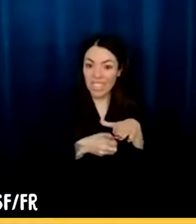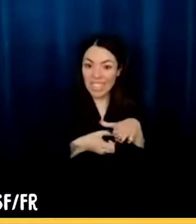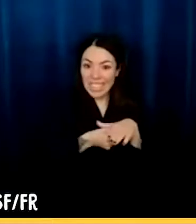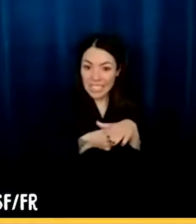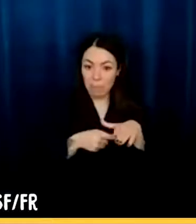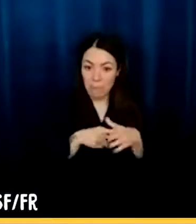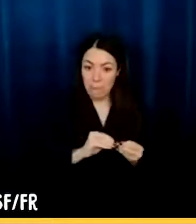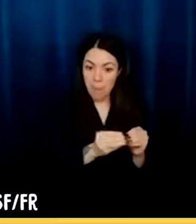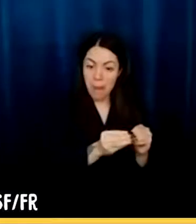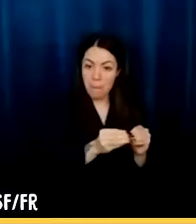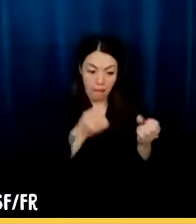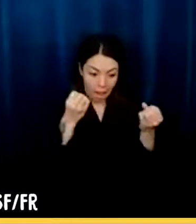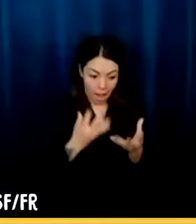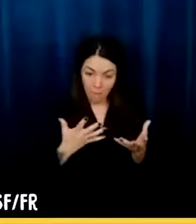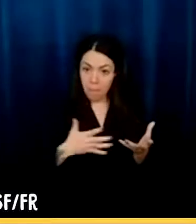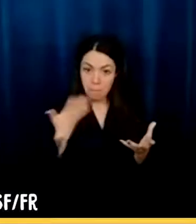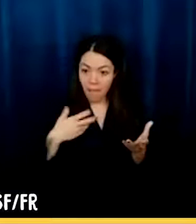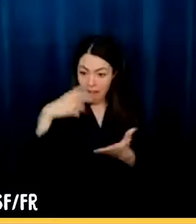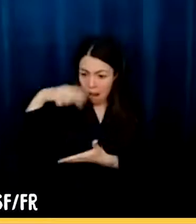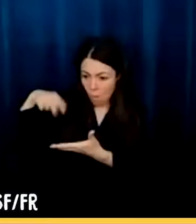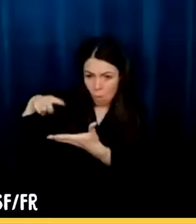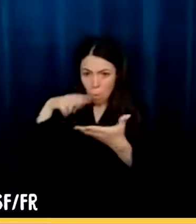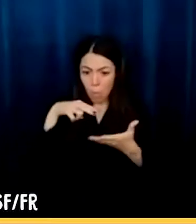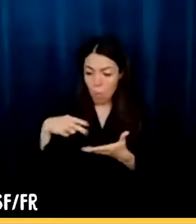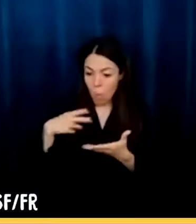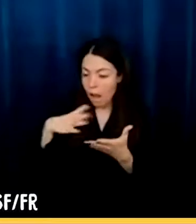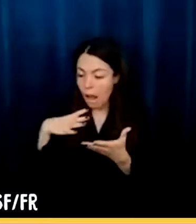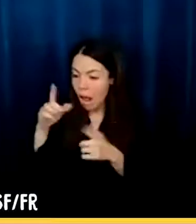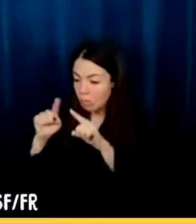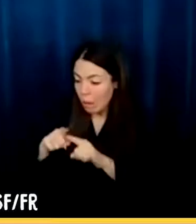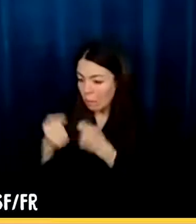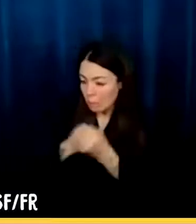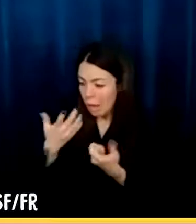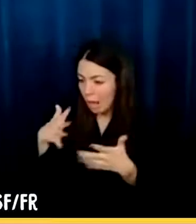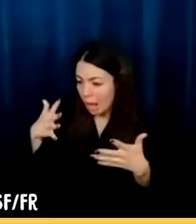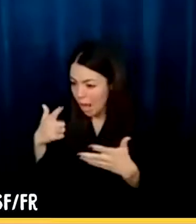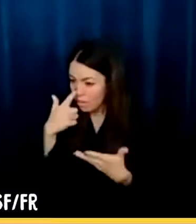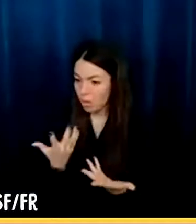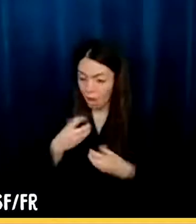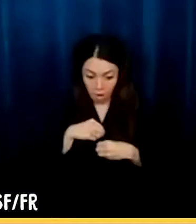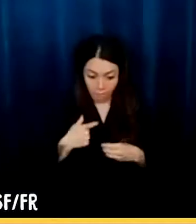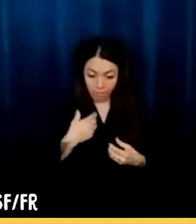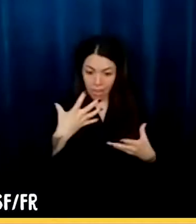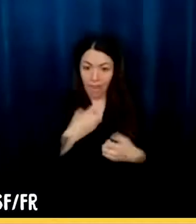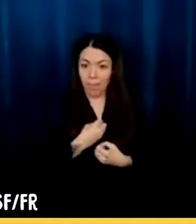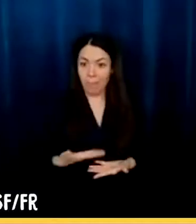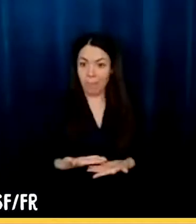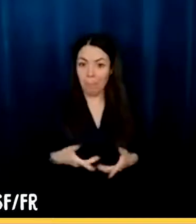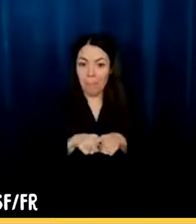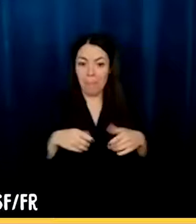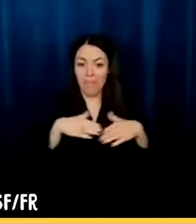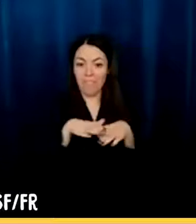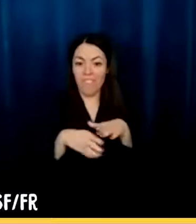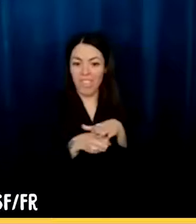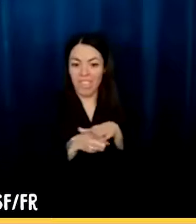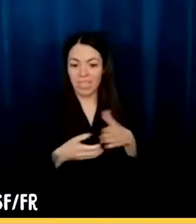tellement tout lu là-dessus que pas de bol, ça m'arrive. Alors que il y a aussi beaucoup de femmes qui